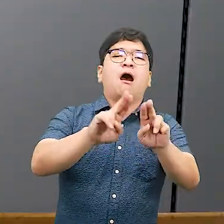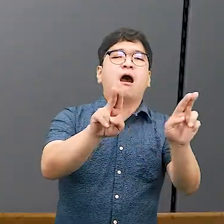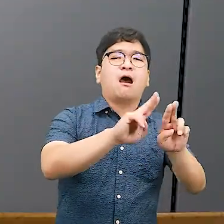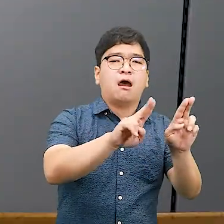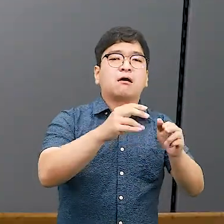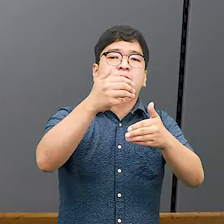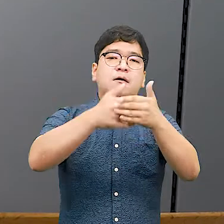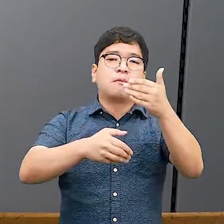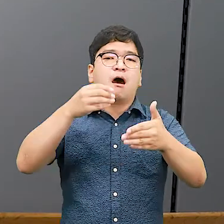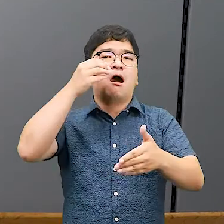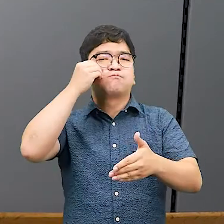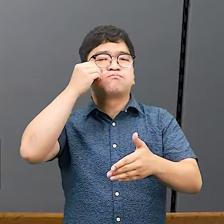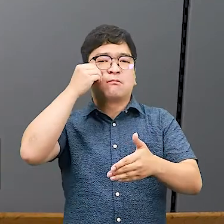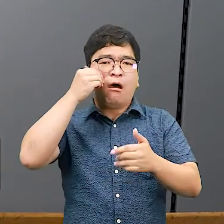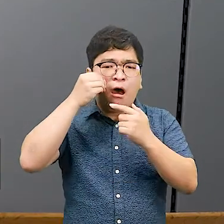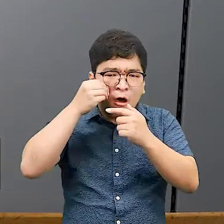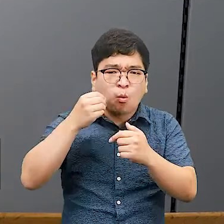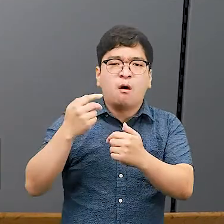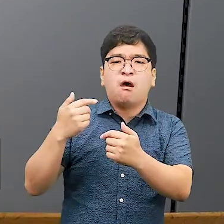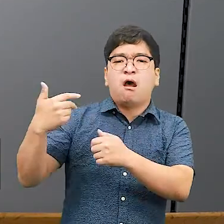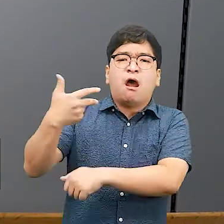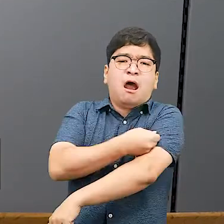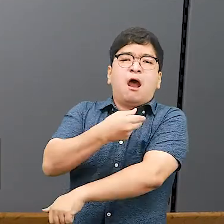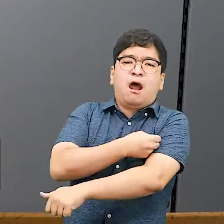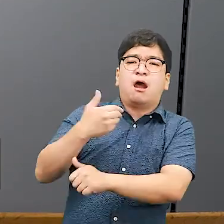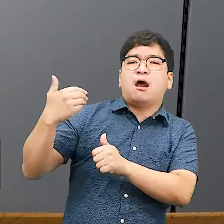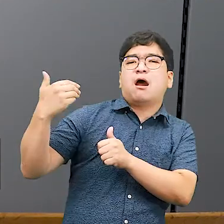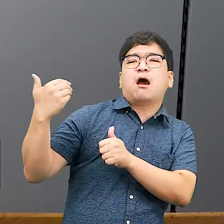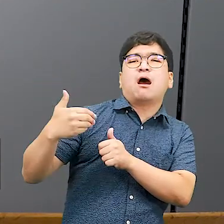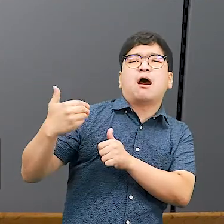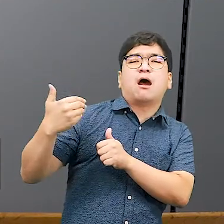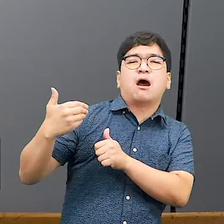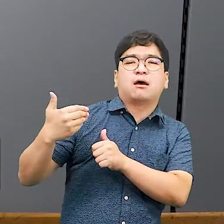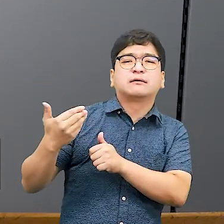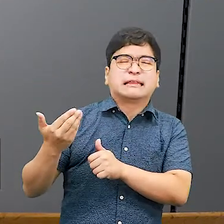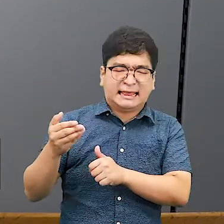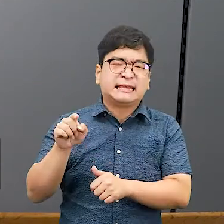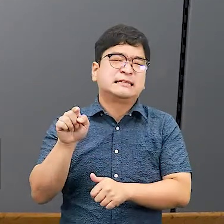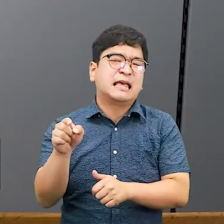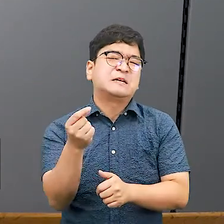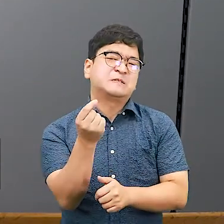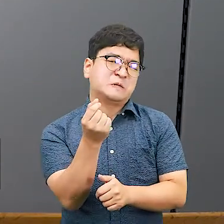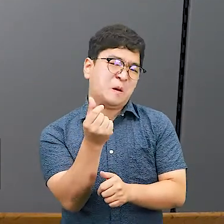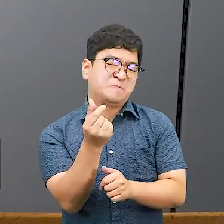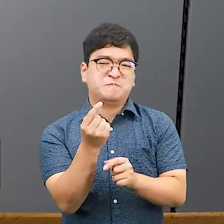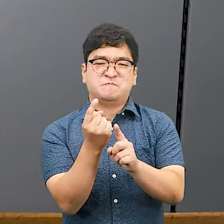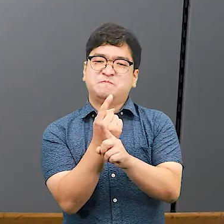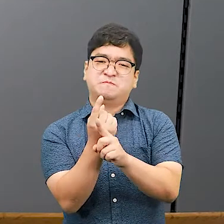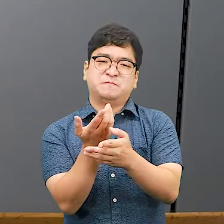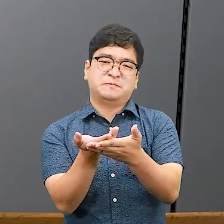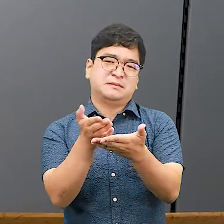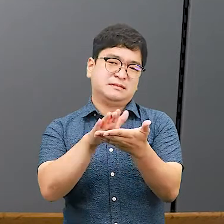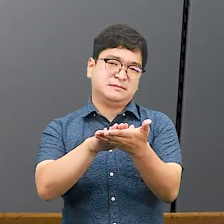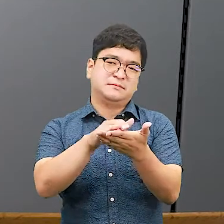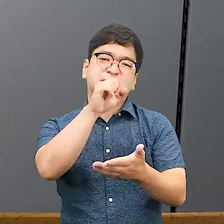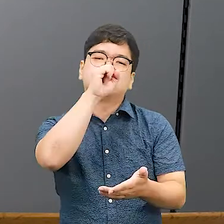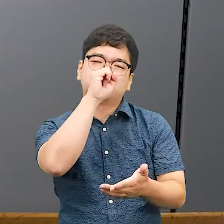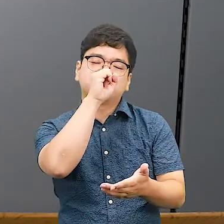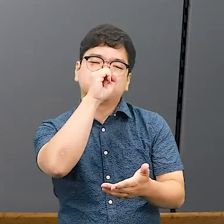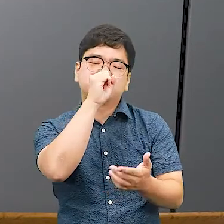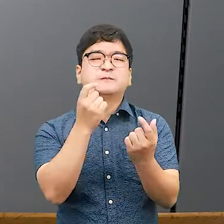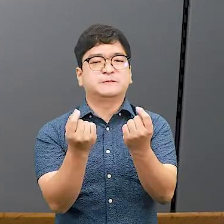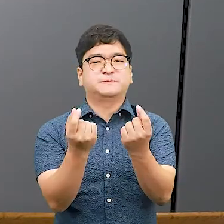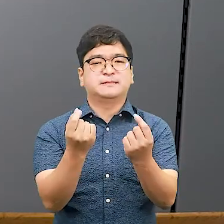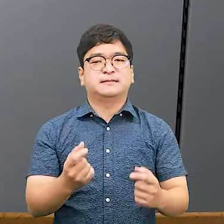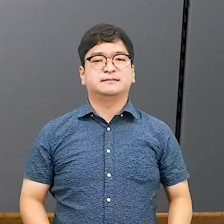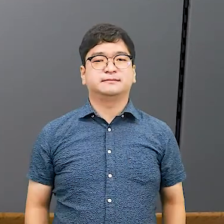맞으시는 분들이 캔슬 내서 그 잔여 백신을 저희한테 맞으라고 하시는 것 같은데 그런 게 조금은